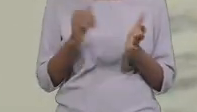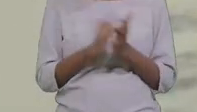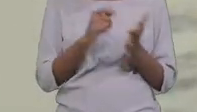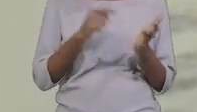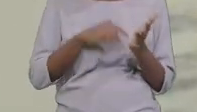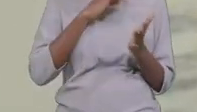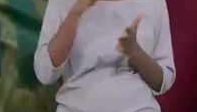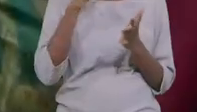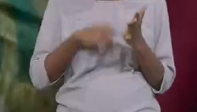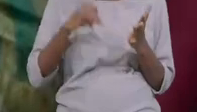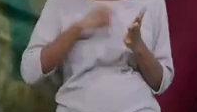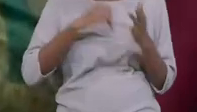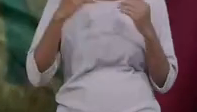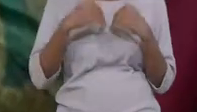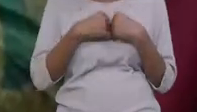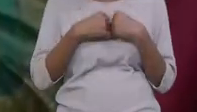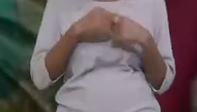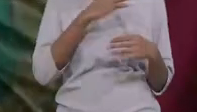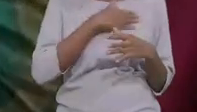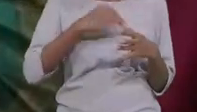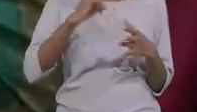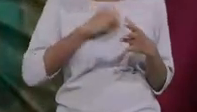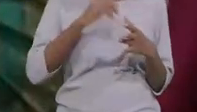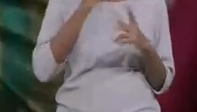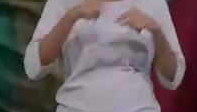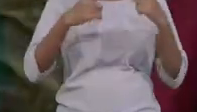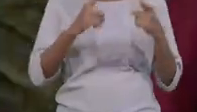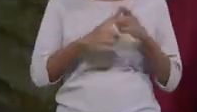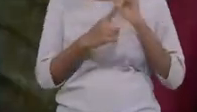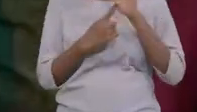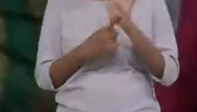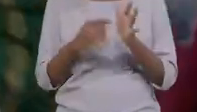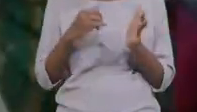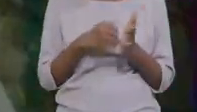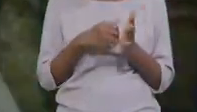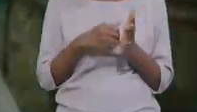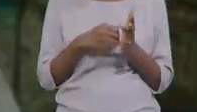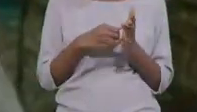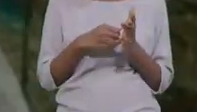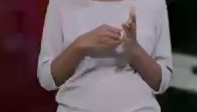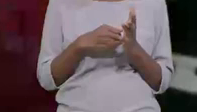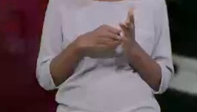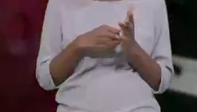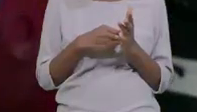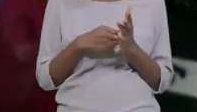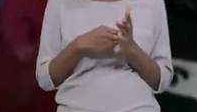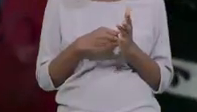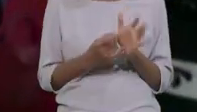manifestation que c'est ce que j'ai. Et je vais manifester cela.